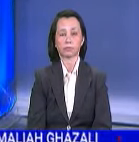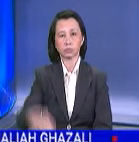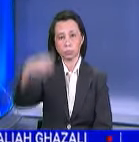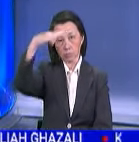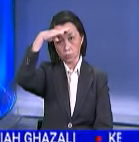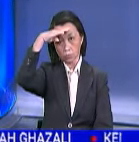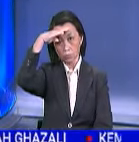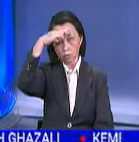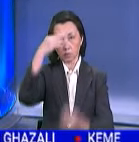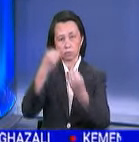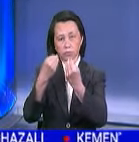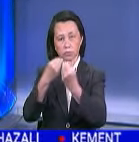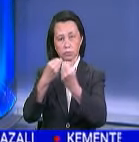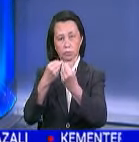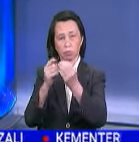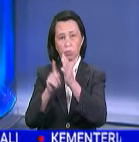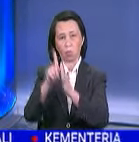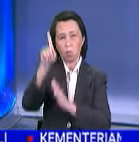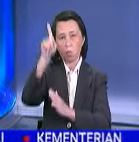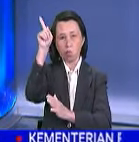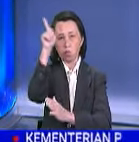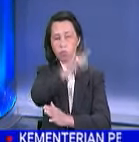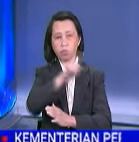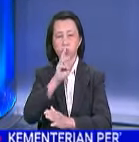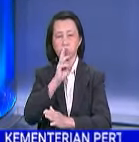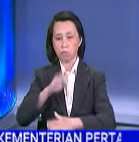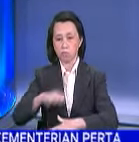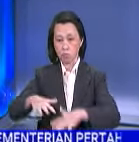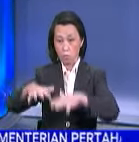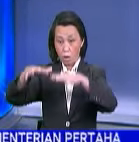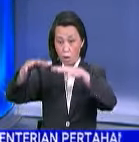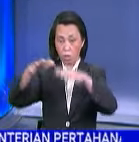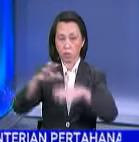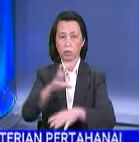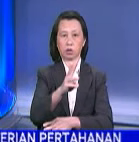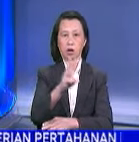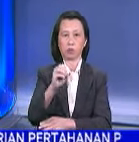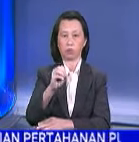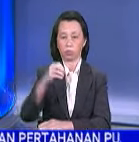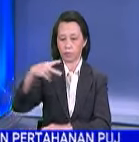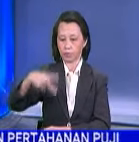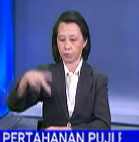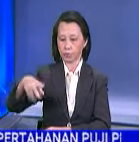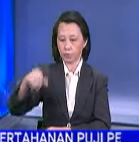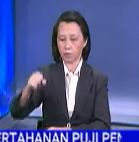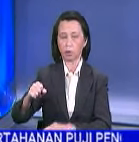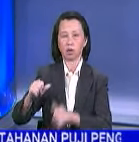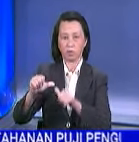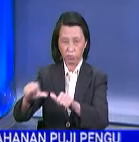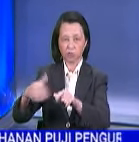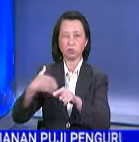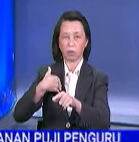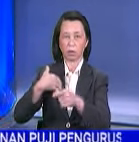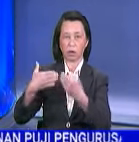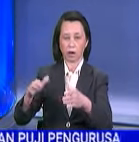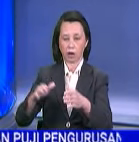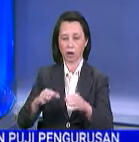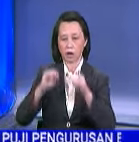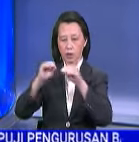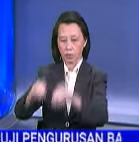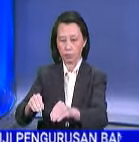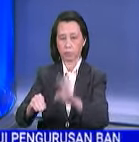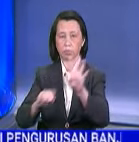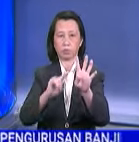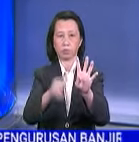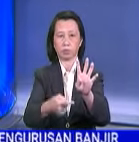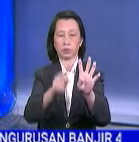Johor merekodkan bilangan tertinggi penduduk terjejas banjir dengan 60 PPS masih aktif bagi menempatkan